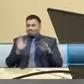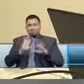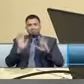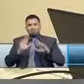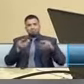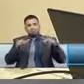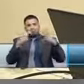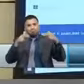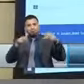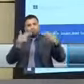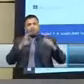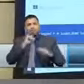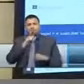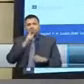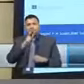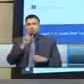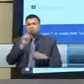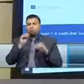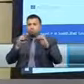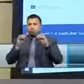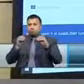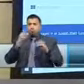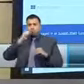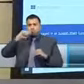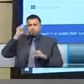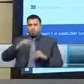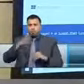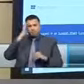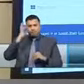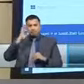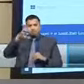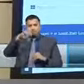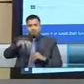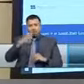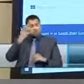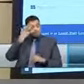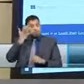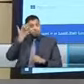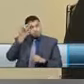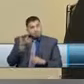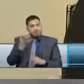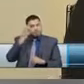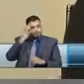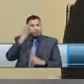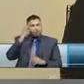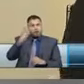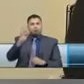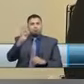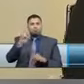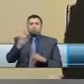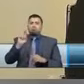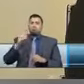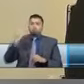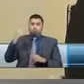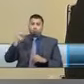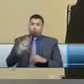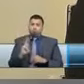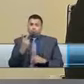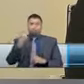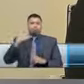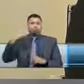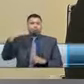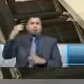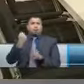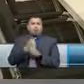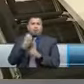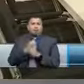وتهدف لتطوير كفاءة الكوادر الوطنية في الدولة من خلال صقل مهاراتهم وتطوير مستقبلهم المهني عبر